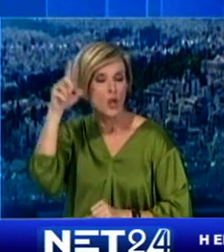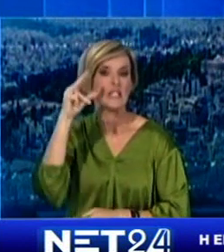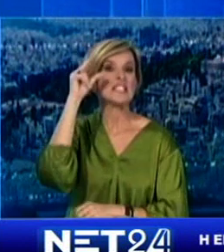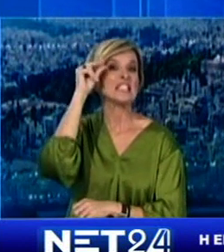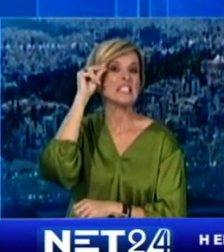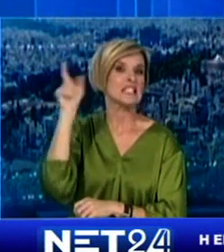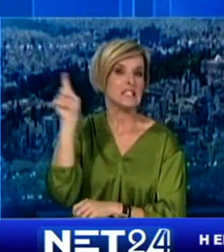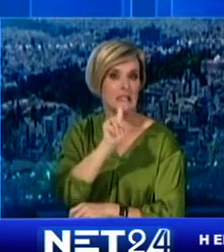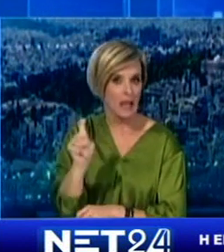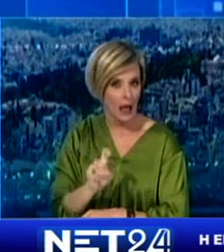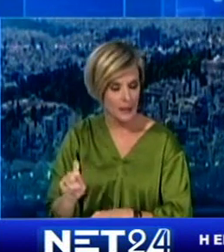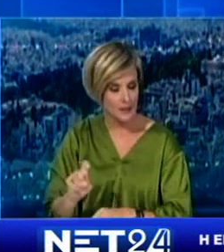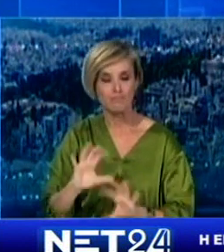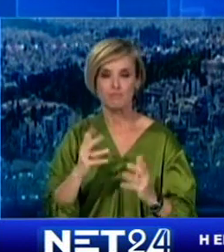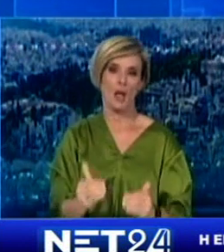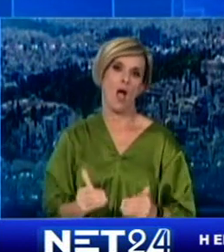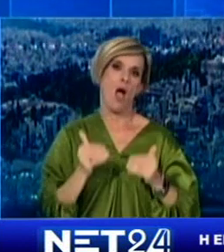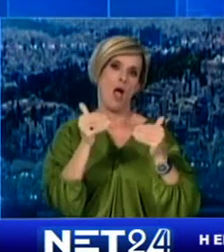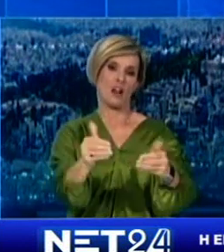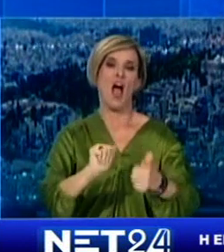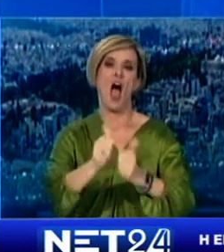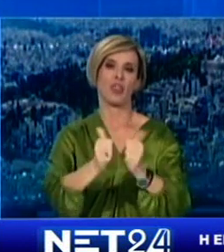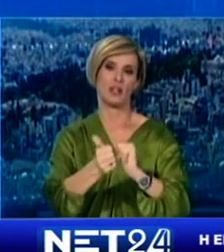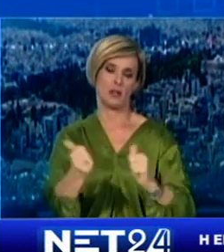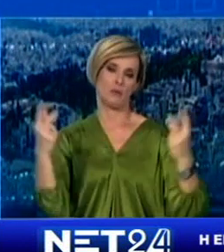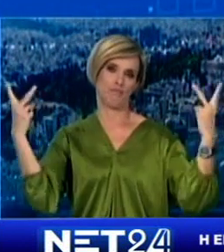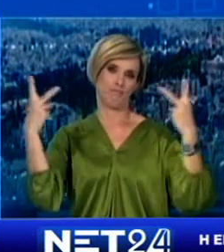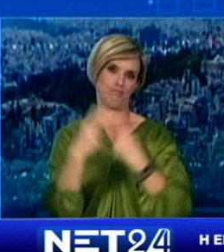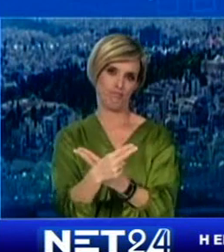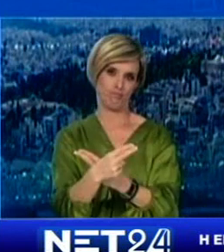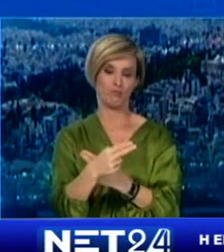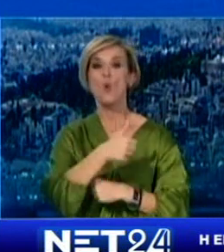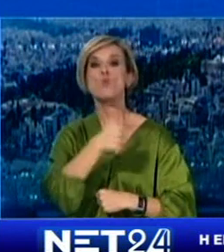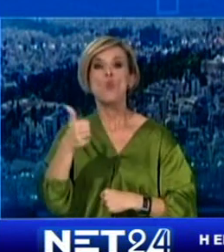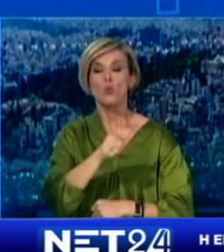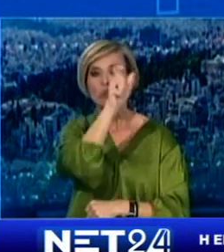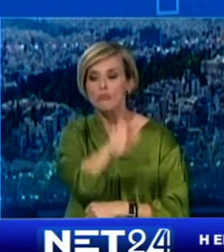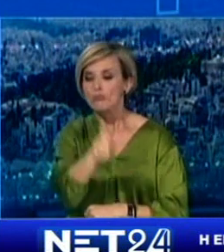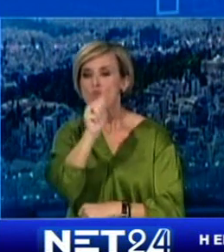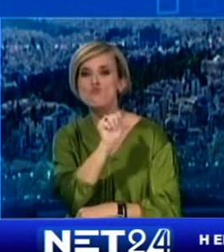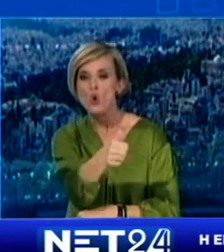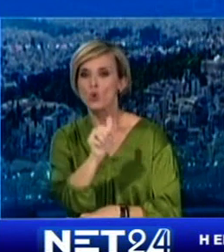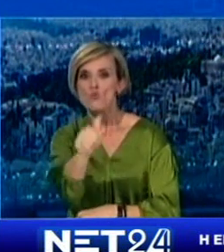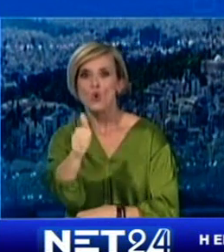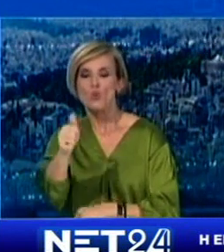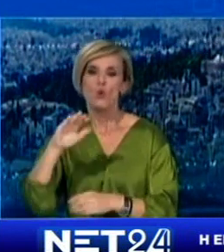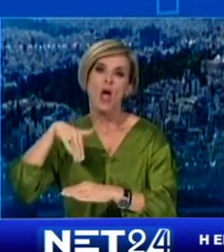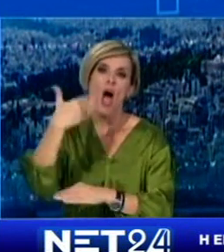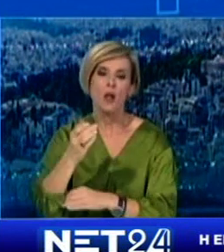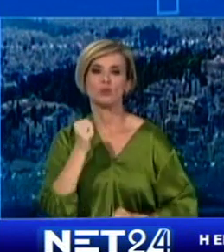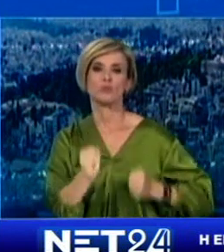Σερών προβλέπονται τα εξής. Αναστέλλεται κάθε αθλητική δραστηριότητα, επιτρέπεται μόνο η ατομική άσκηση και μόνο σε εξωτερικούς δημόσιους